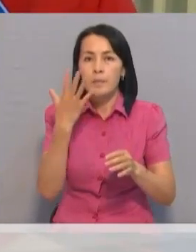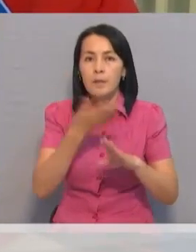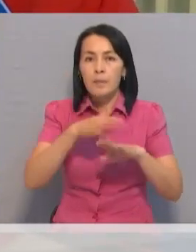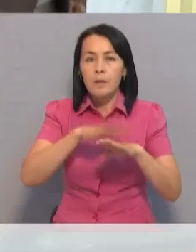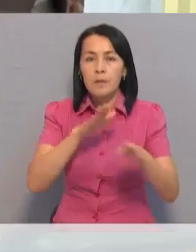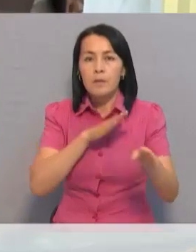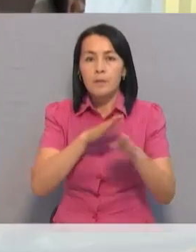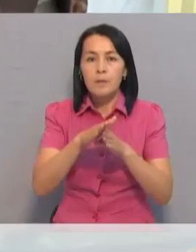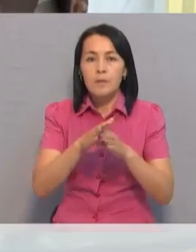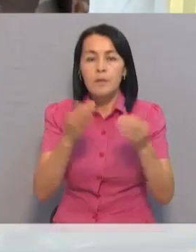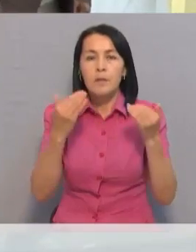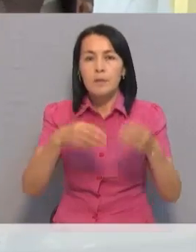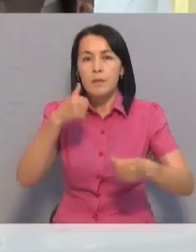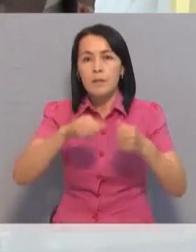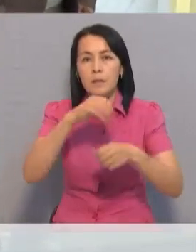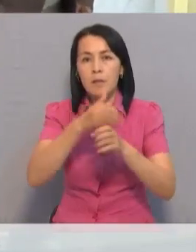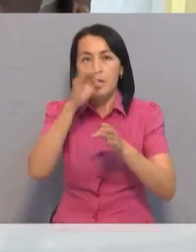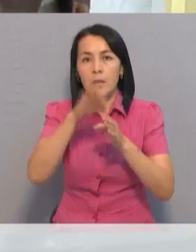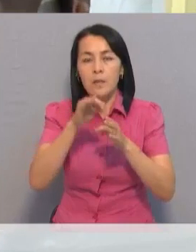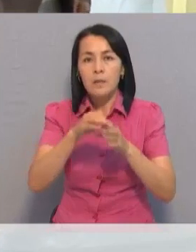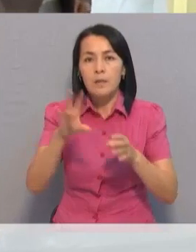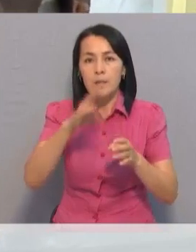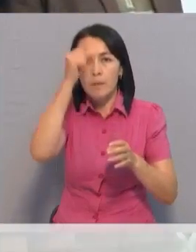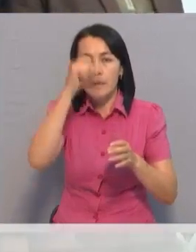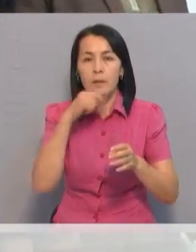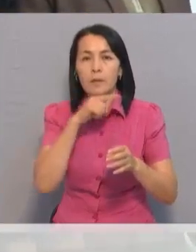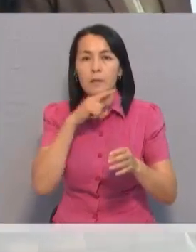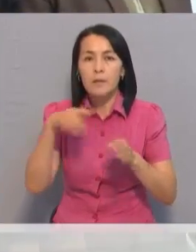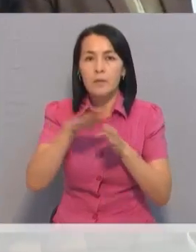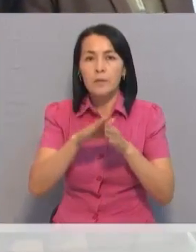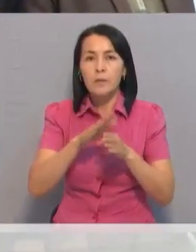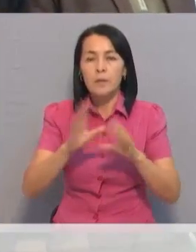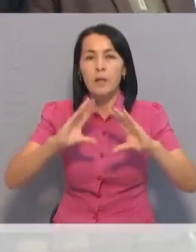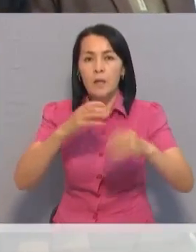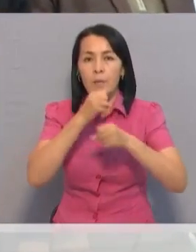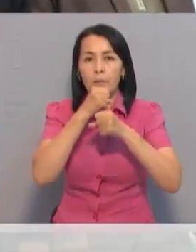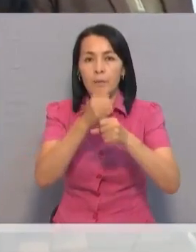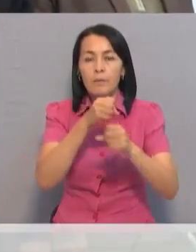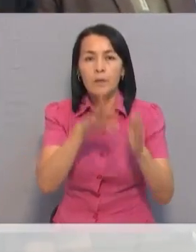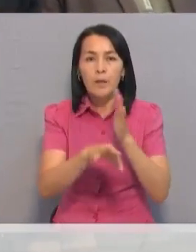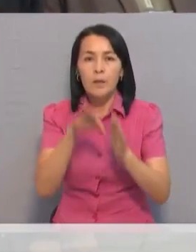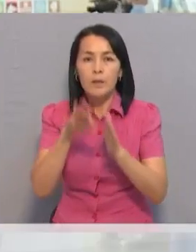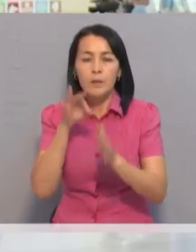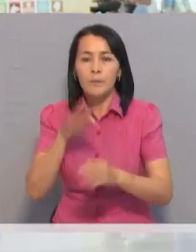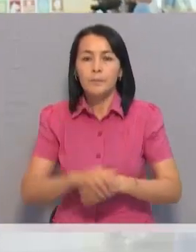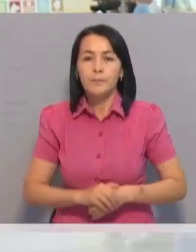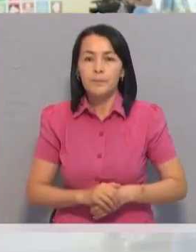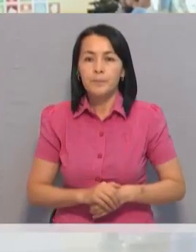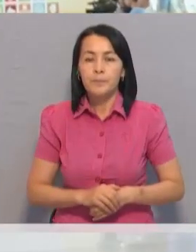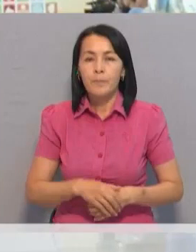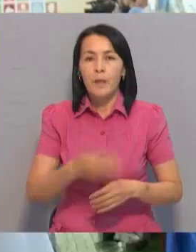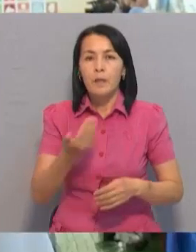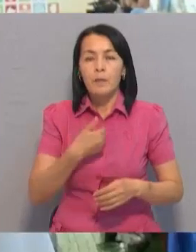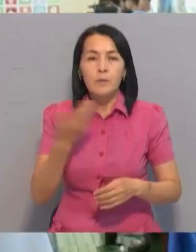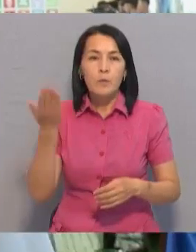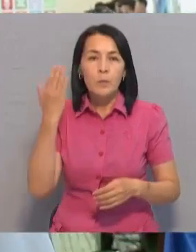салмақ дәрежесінде өтті. Жарыстың негізгі мақсаты қараша айында Ресейде өтетін әлем кубогіне палуандарды іріктеу болып табылады. Енді біз өткен